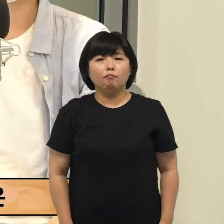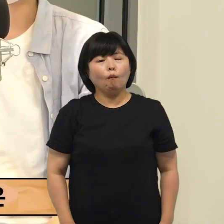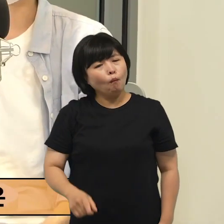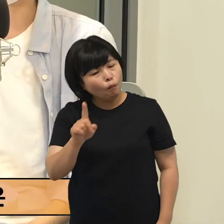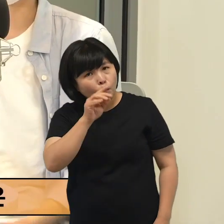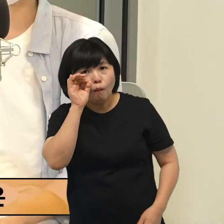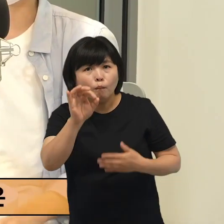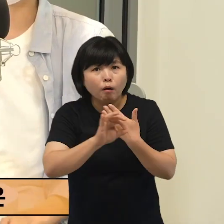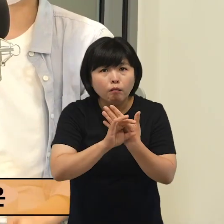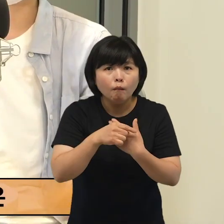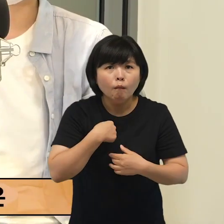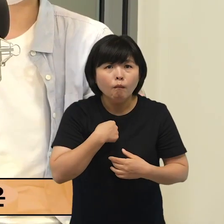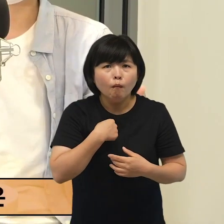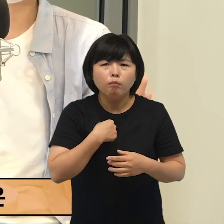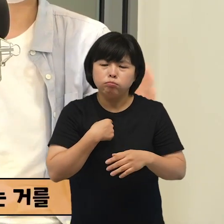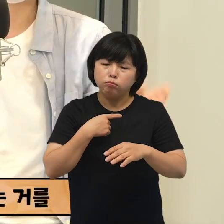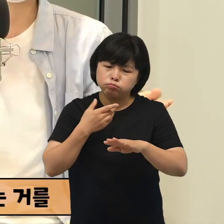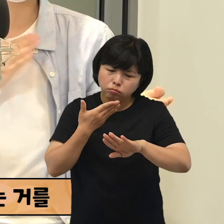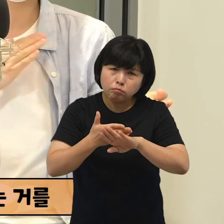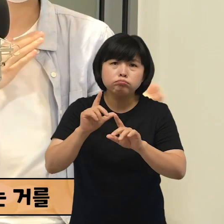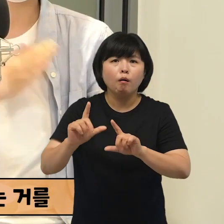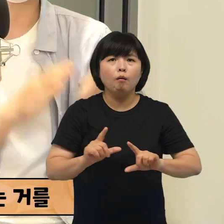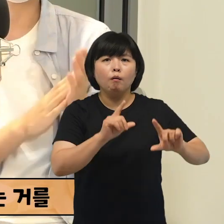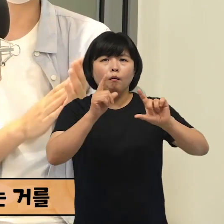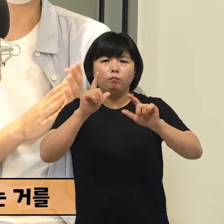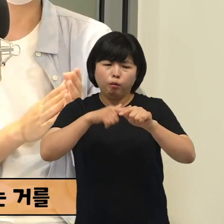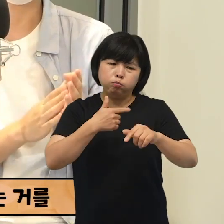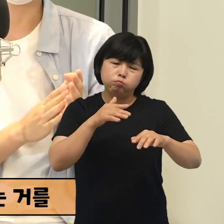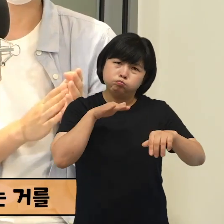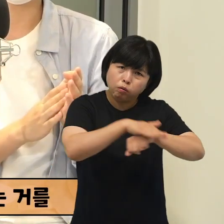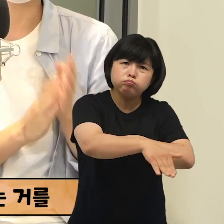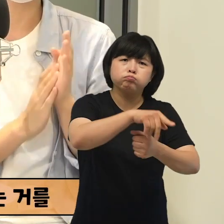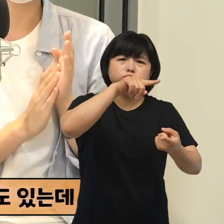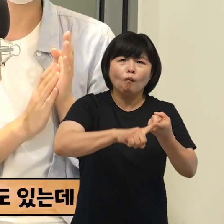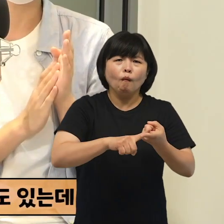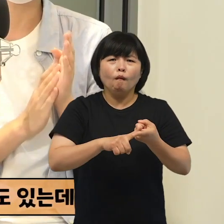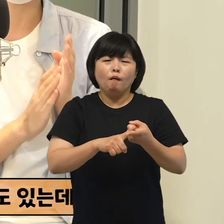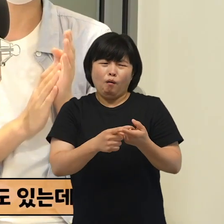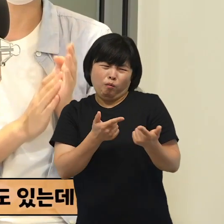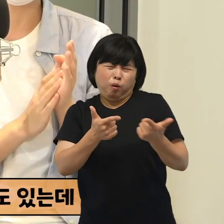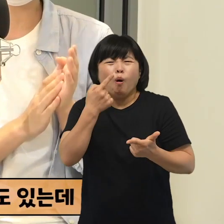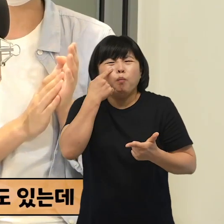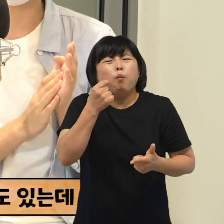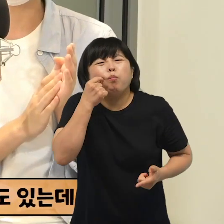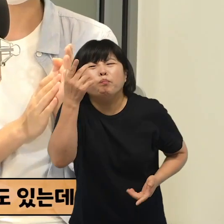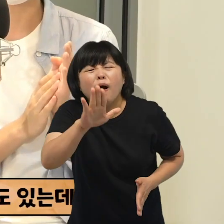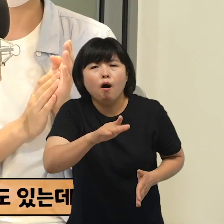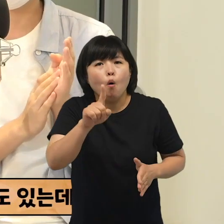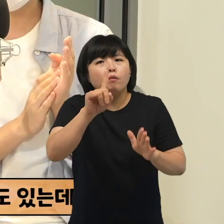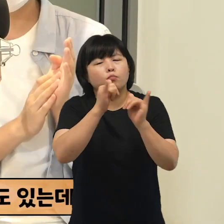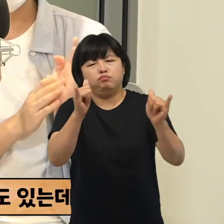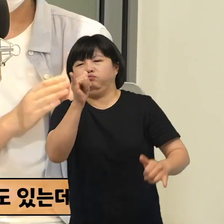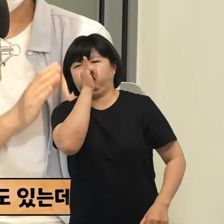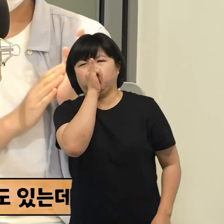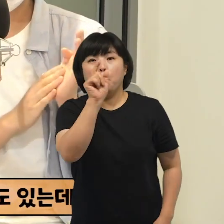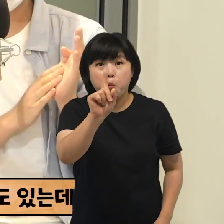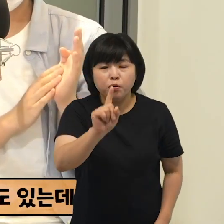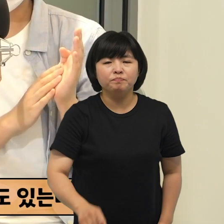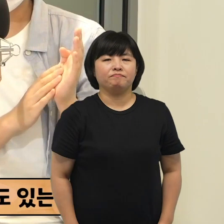그렇게 한 거고 어떻게 보면은 이것과 다른 삶의 방식이 있다는 거를 고려조차 해보시지 못한 그런 면도